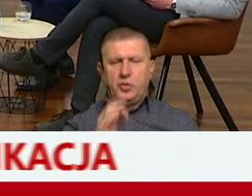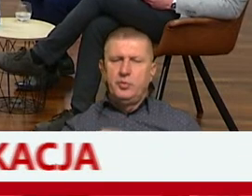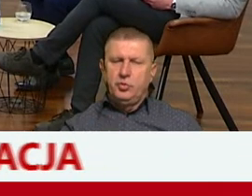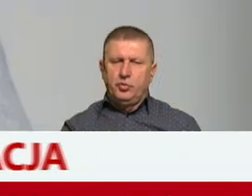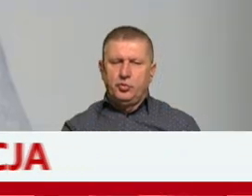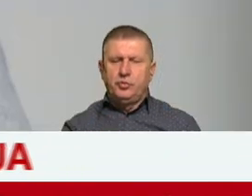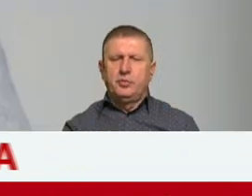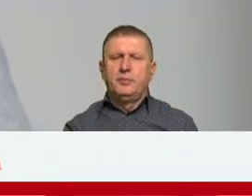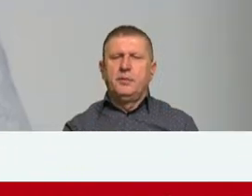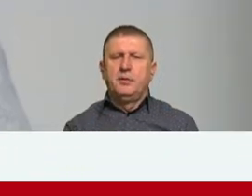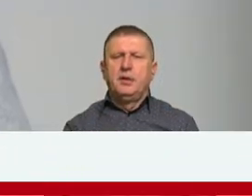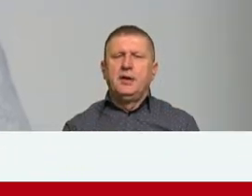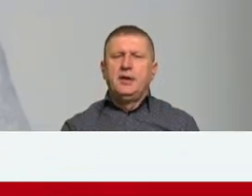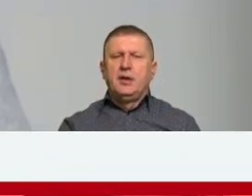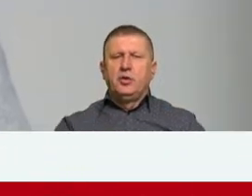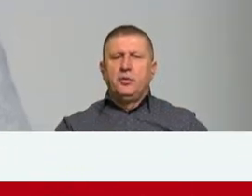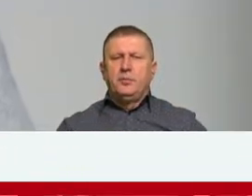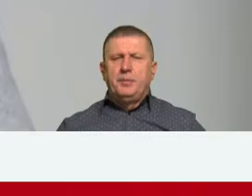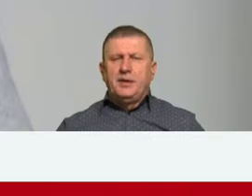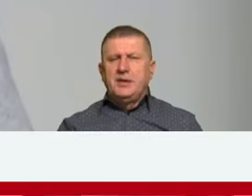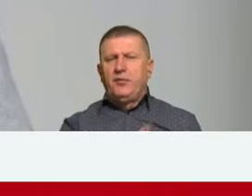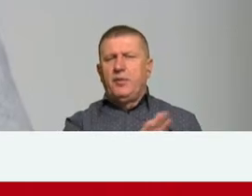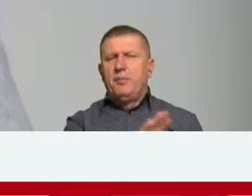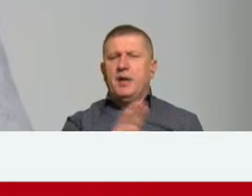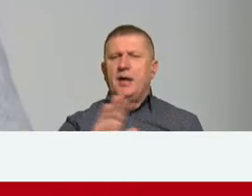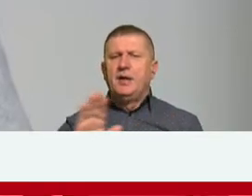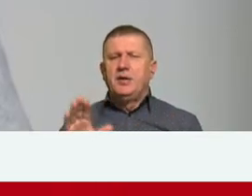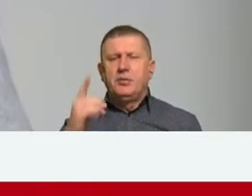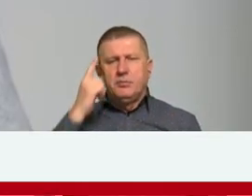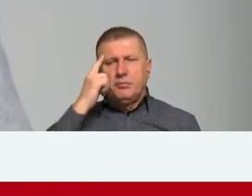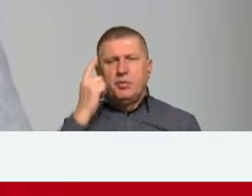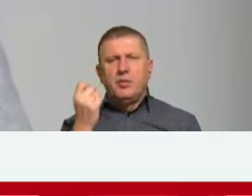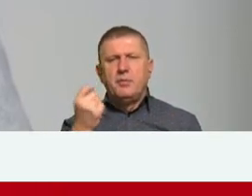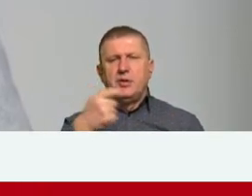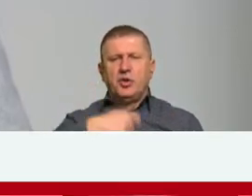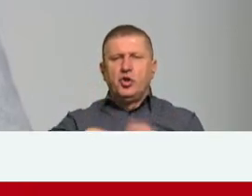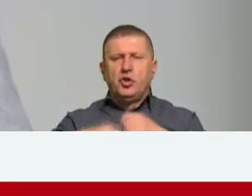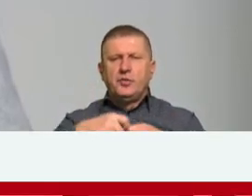krótko. Jaką państwo mają koncepcję rozwiązania